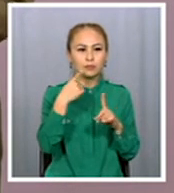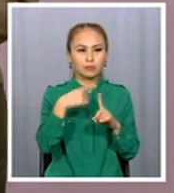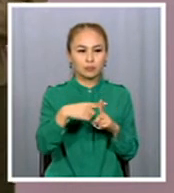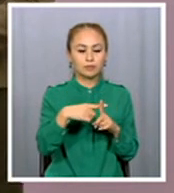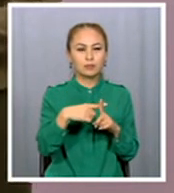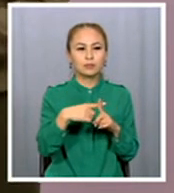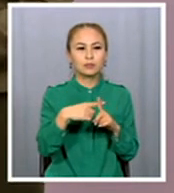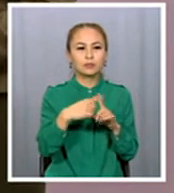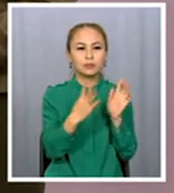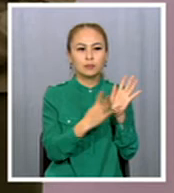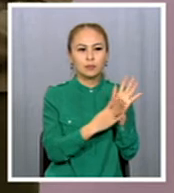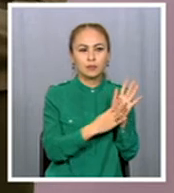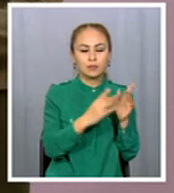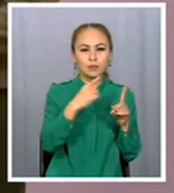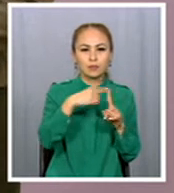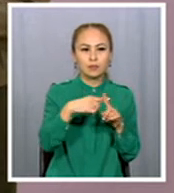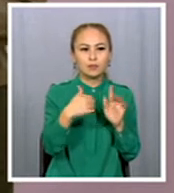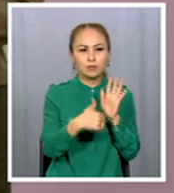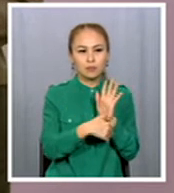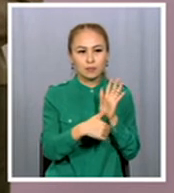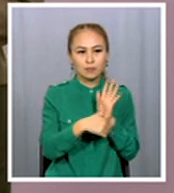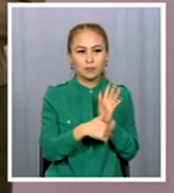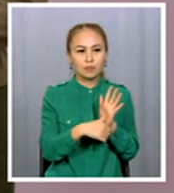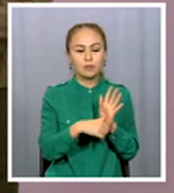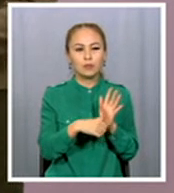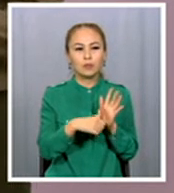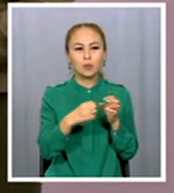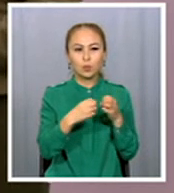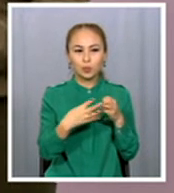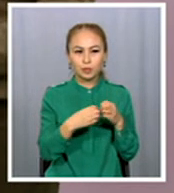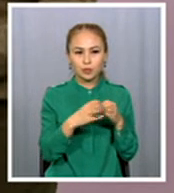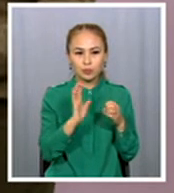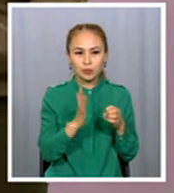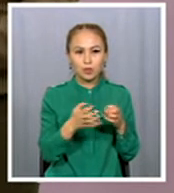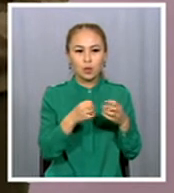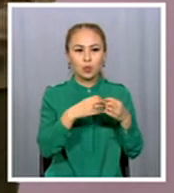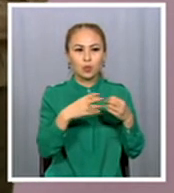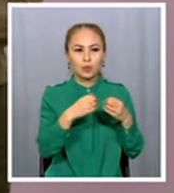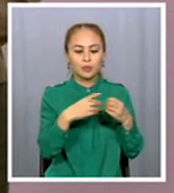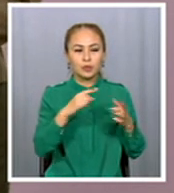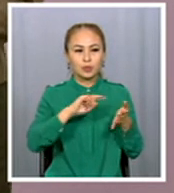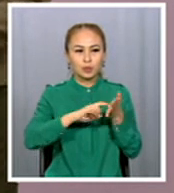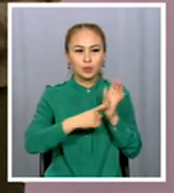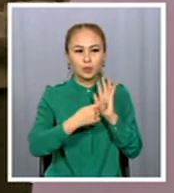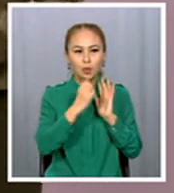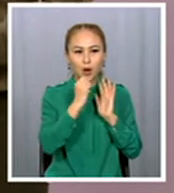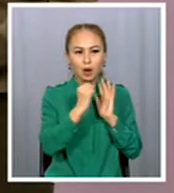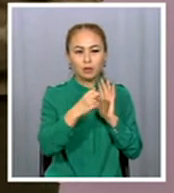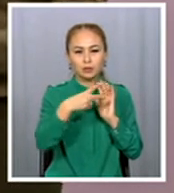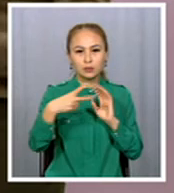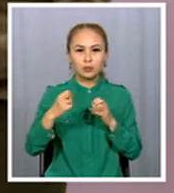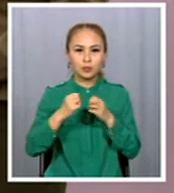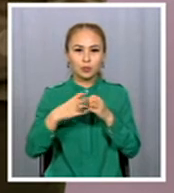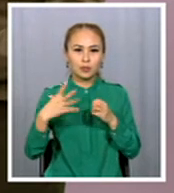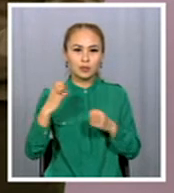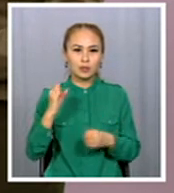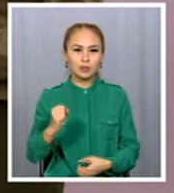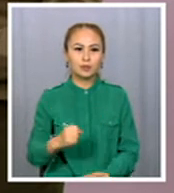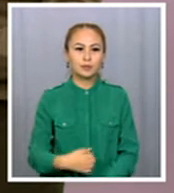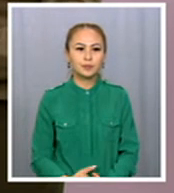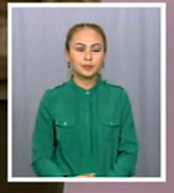қосамыз. 9 бен 6-ның қосындысы 15-ке тең. Жанына А әрпін